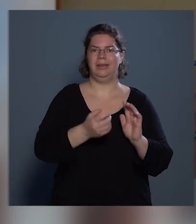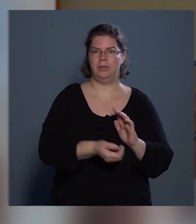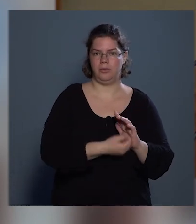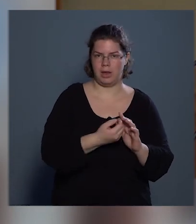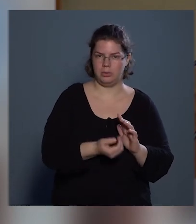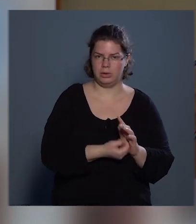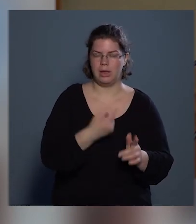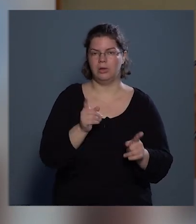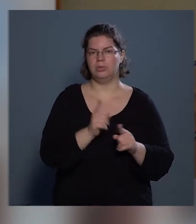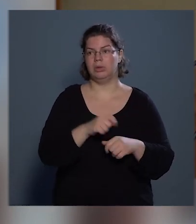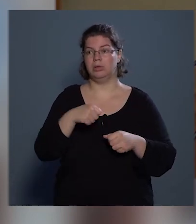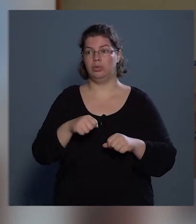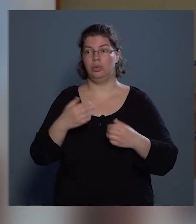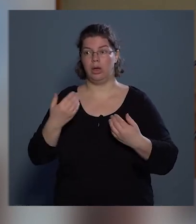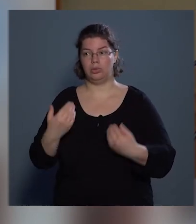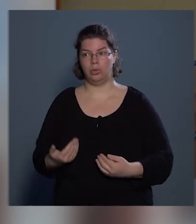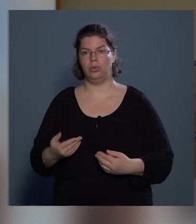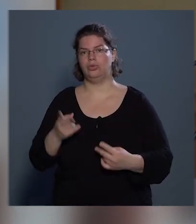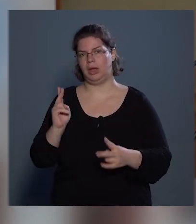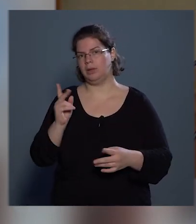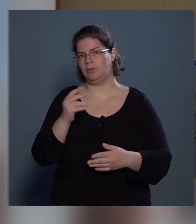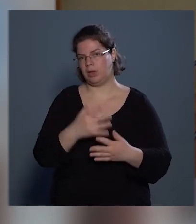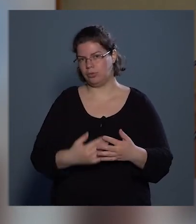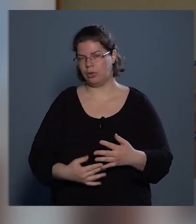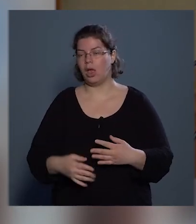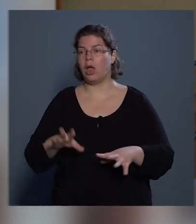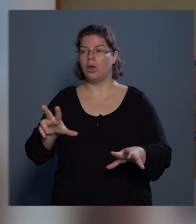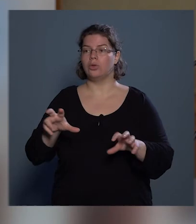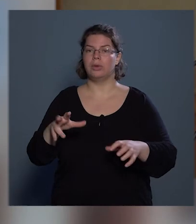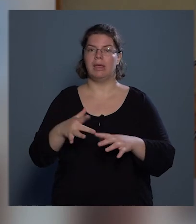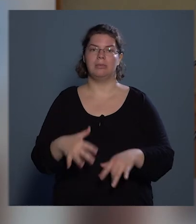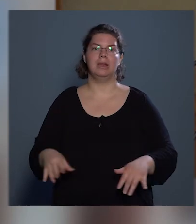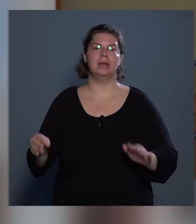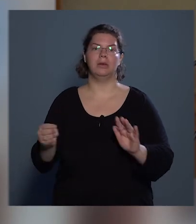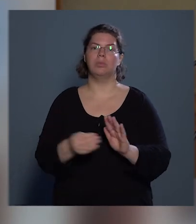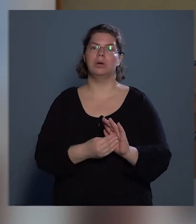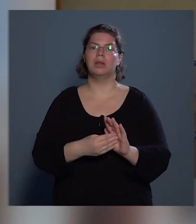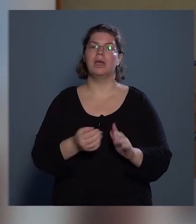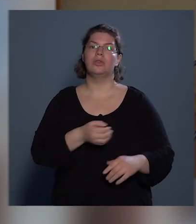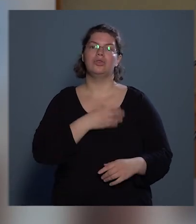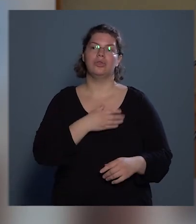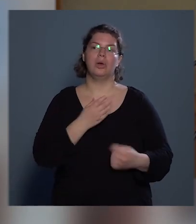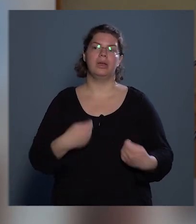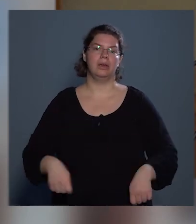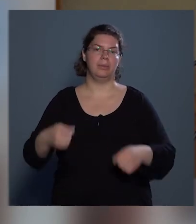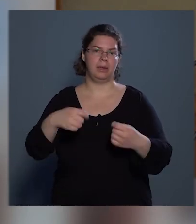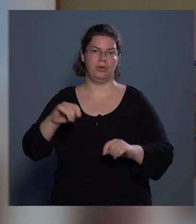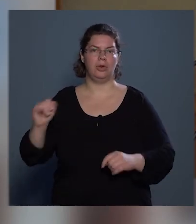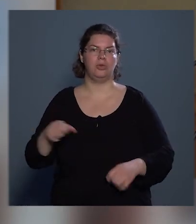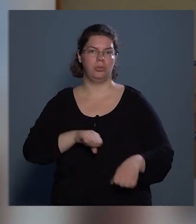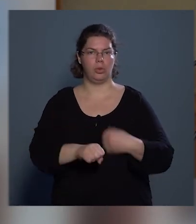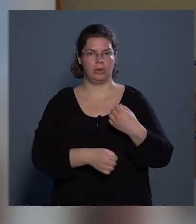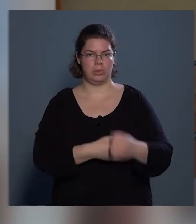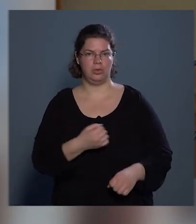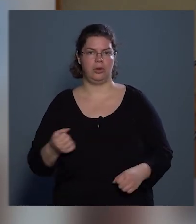mint tulajdonost sorolja fel, a 800 millióban pedig az iskola építésével és működésével